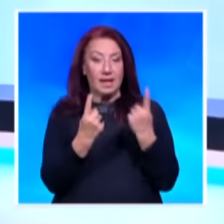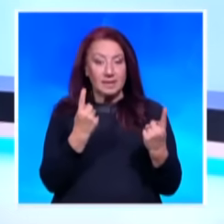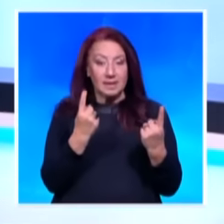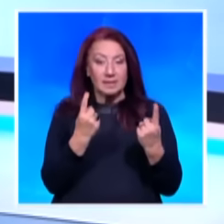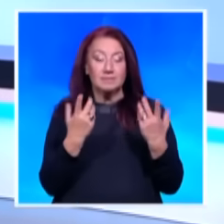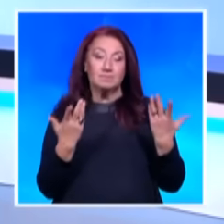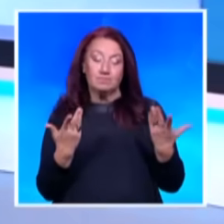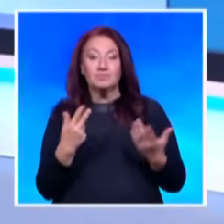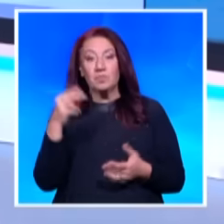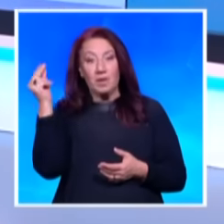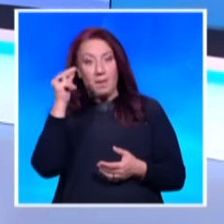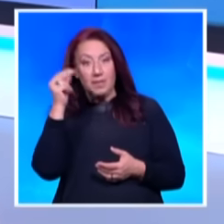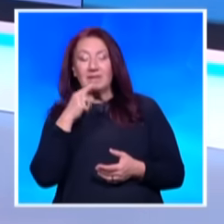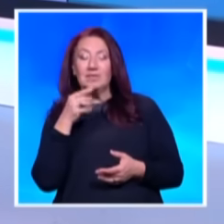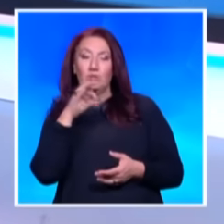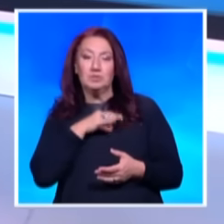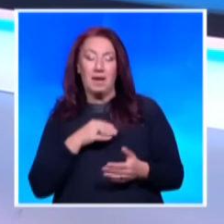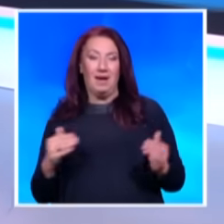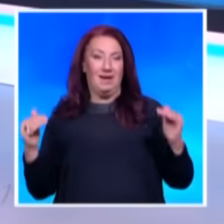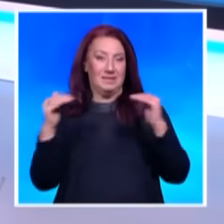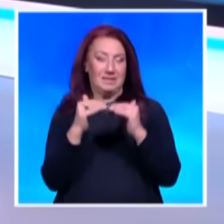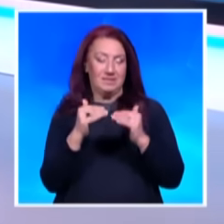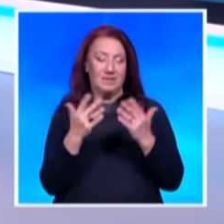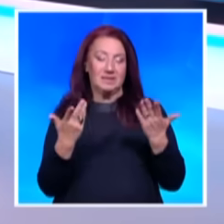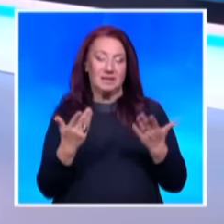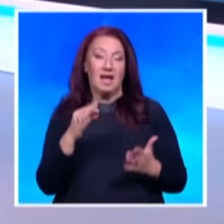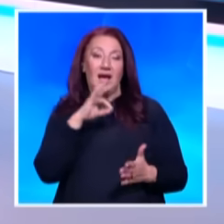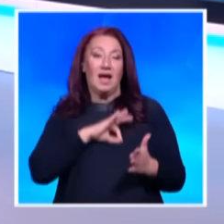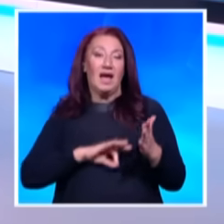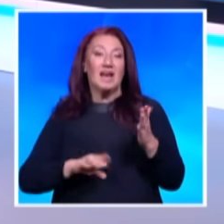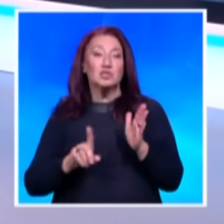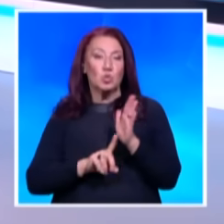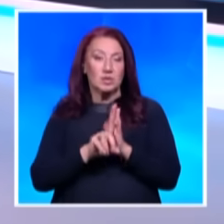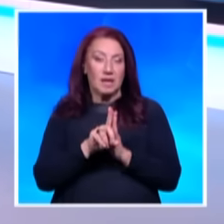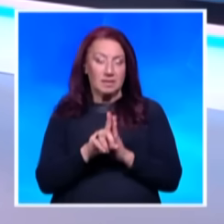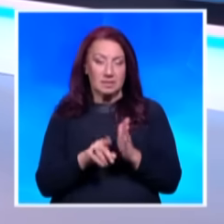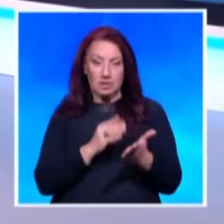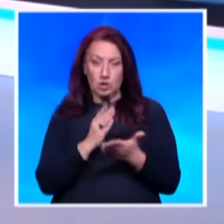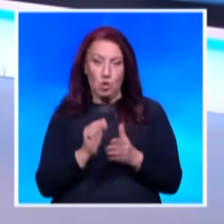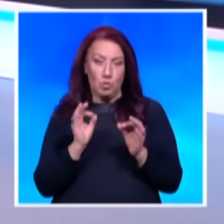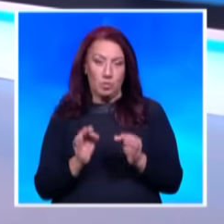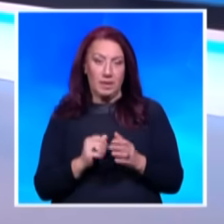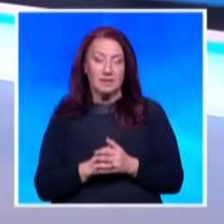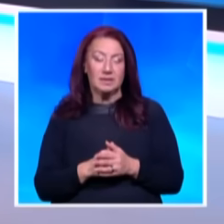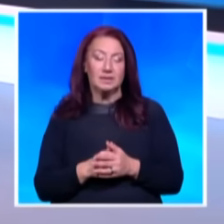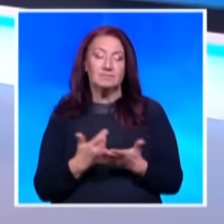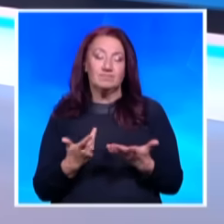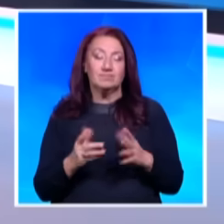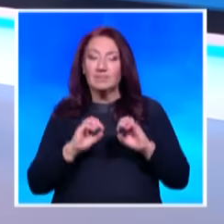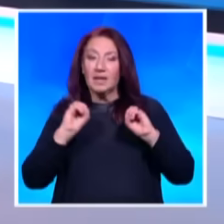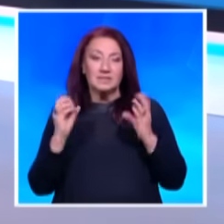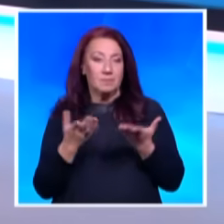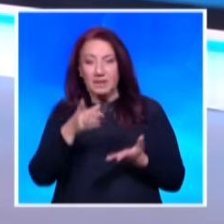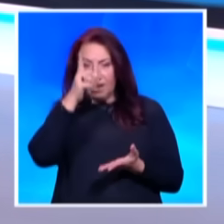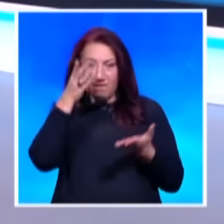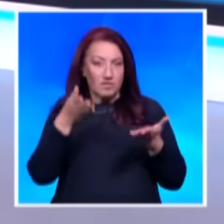българските футболисти успяха да изравнят резултата. Още веднъж равносметката до този момент на събитията в нашата